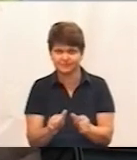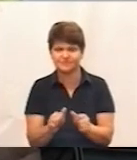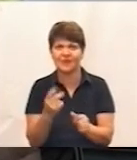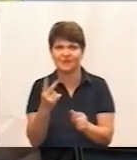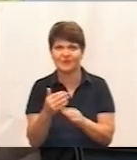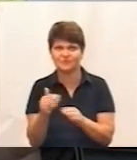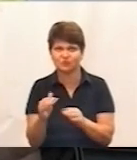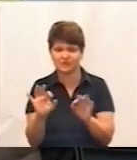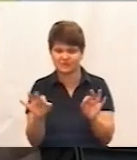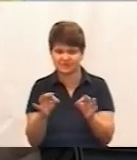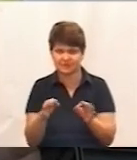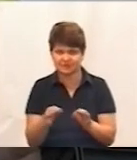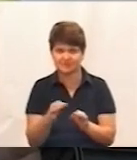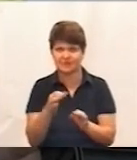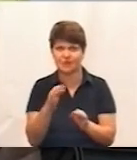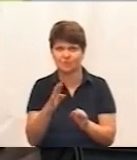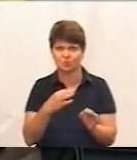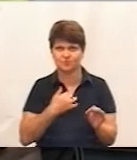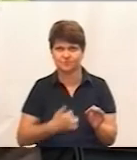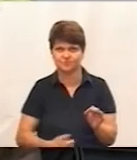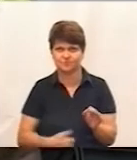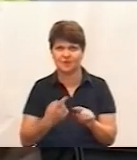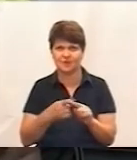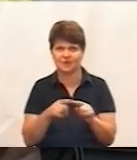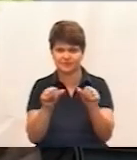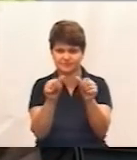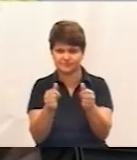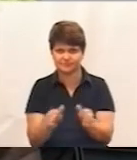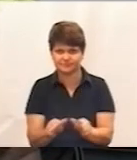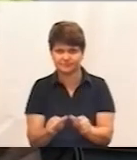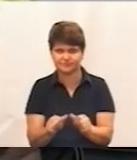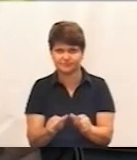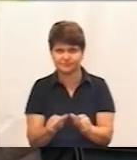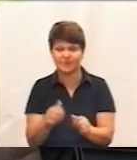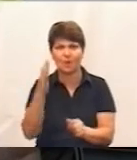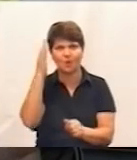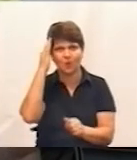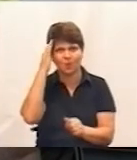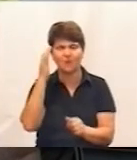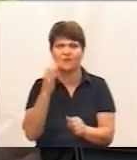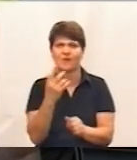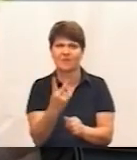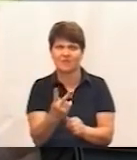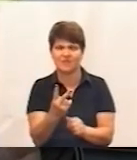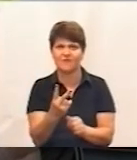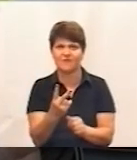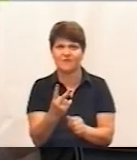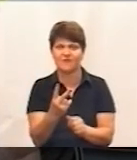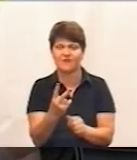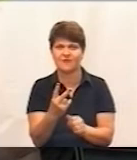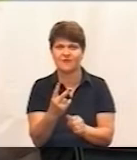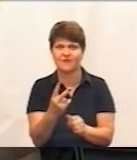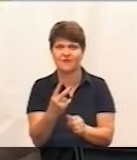частинок зшивається і шовчик буде попереду. Це тулуб ведмедика. Голова складається з двох